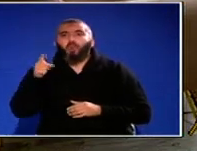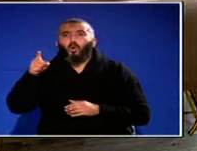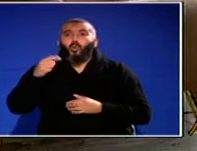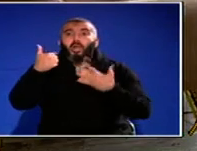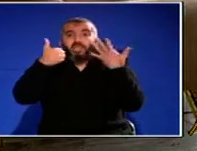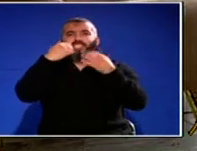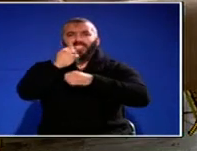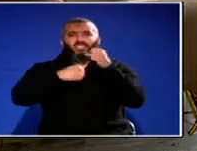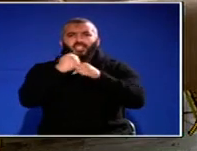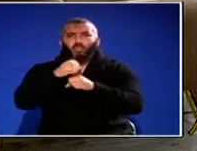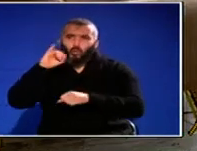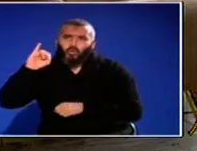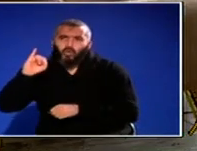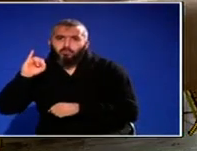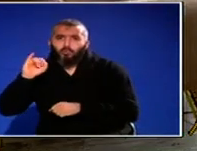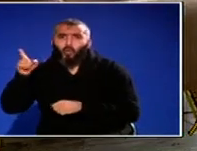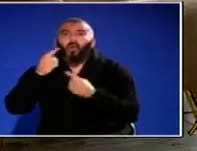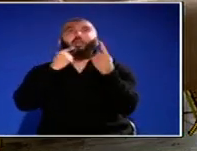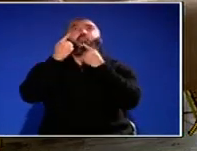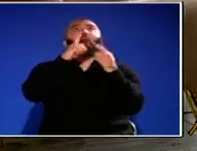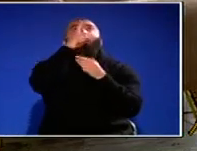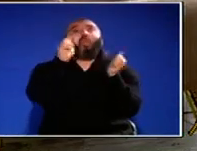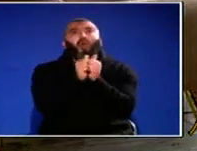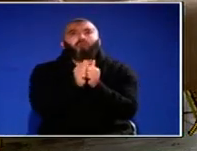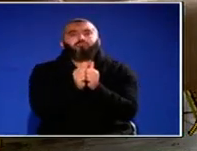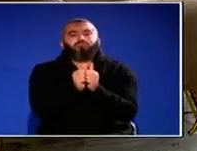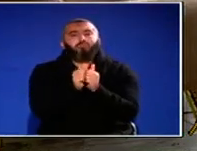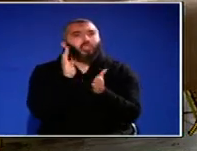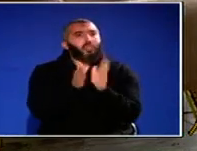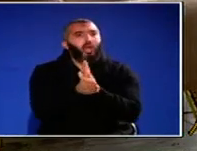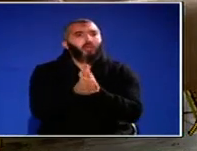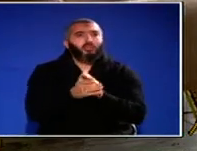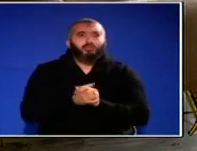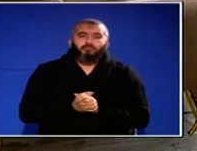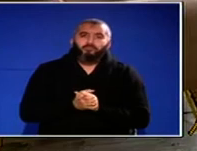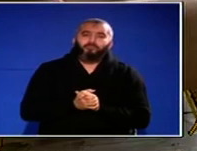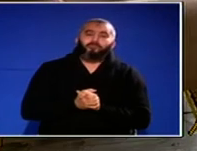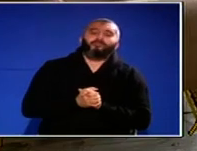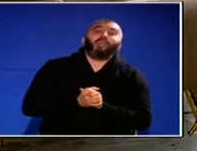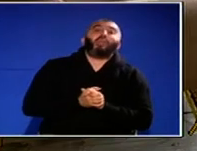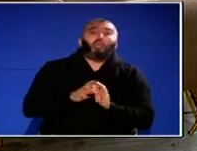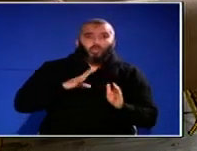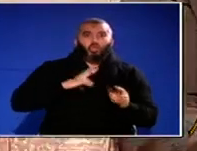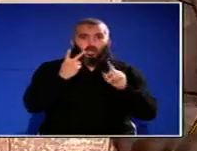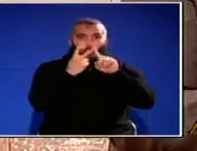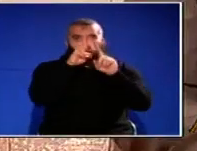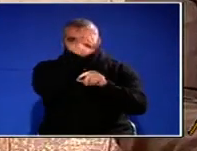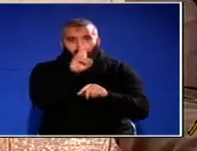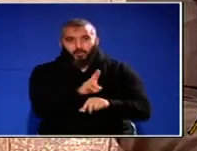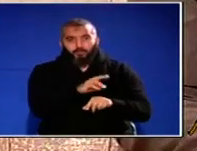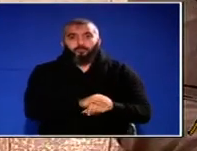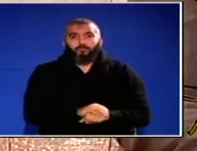وتعالى بدون حجاب. أيه ان شاء الله. عندي سؤال ثاني اذا ممكن اخي. تفضل سي عبد الحميد، تفضل.